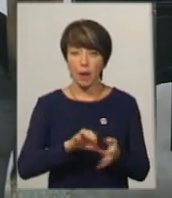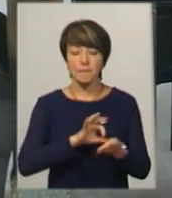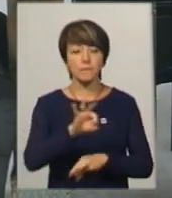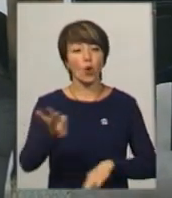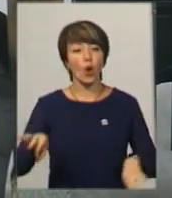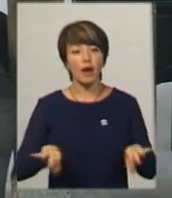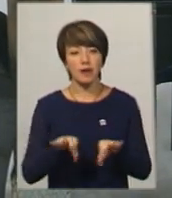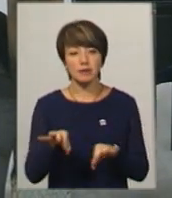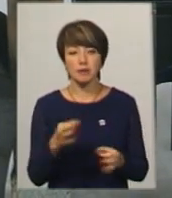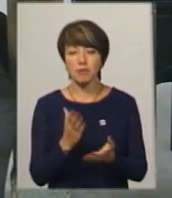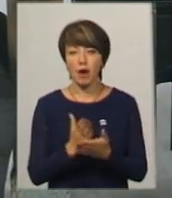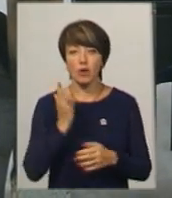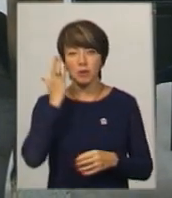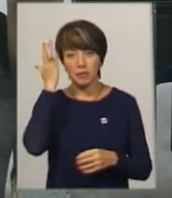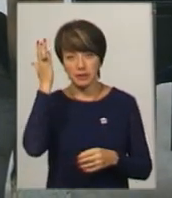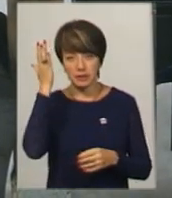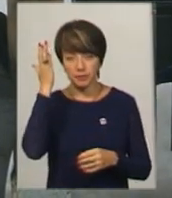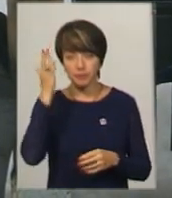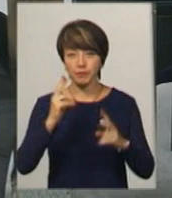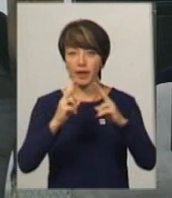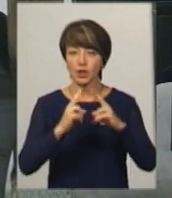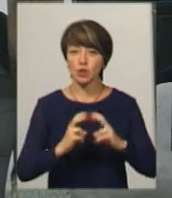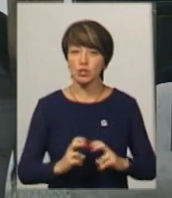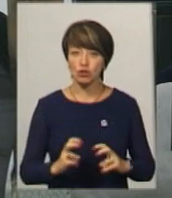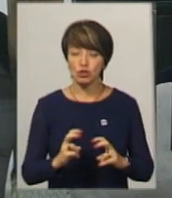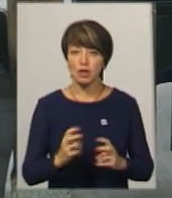проекти, які мають на меті дослідження